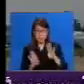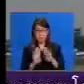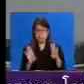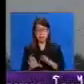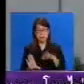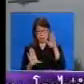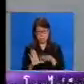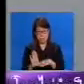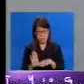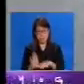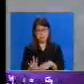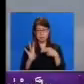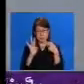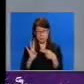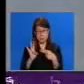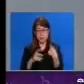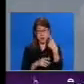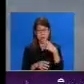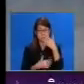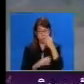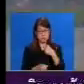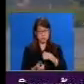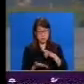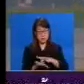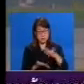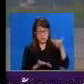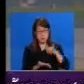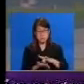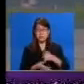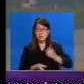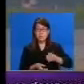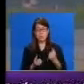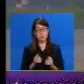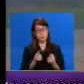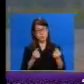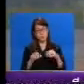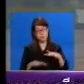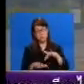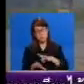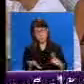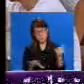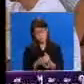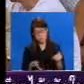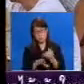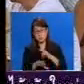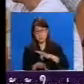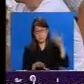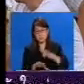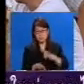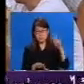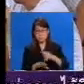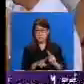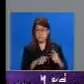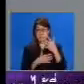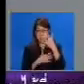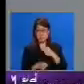อยู่ที่ 70,000 บาทแต่หากใครสนใจจะเป็นนักบินพาณิชย์ที่สามารถขับเครื่องบินลำใหญ่ขนส่งผู้โดยสารของสายการบินหลายแห่ง